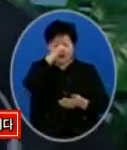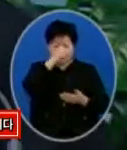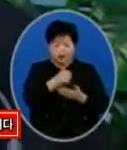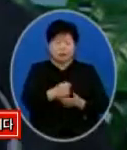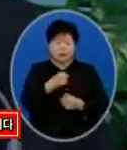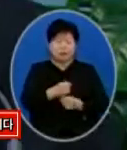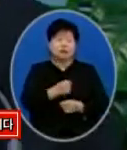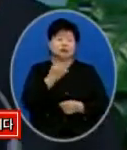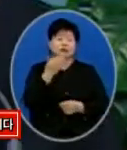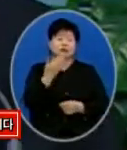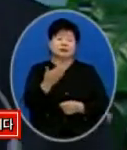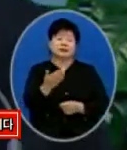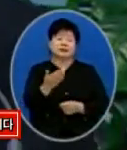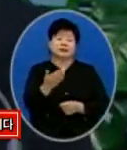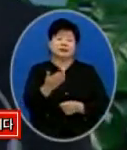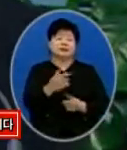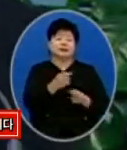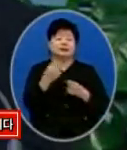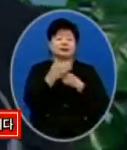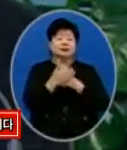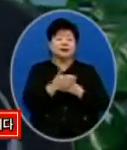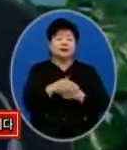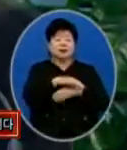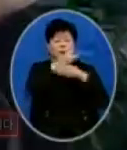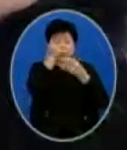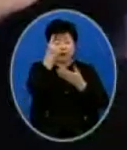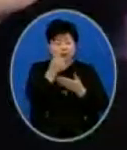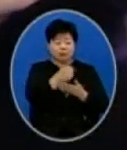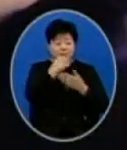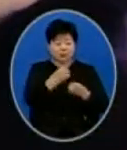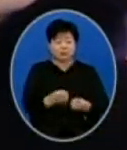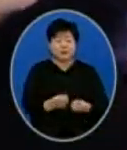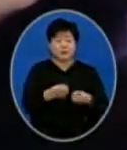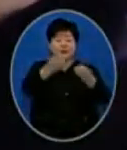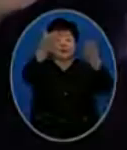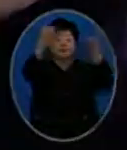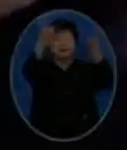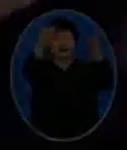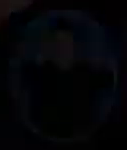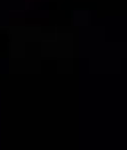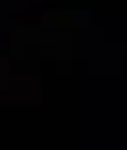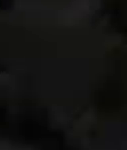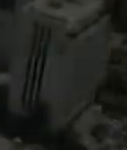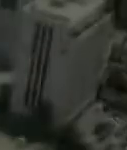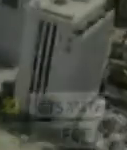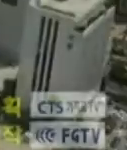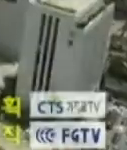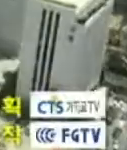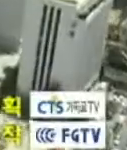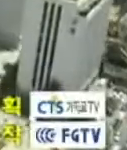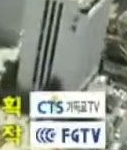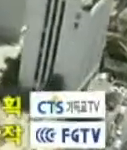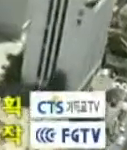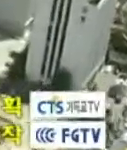형통하게 만들어 줄 것입니다이가 드는 내가 여러분 모두에게 임하시기를 주님 이름으로 축원합니다